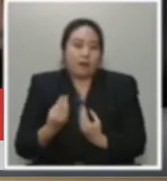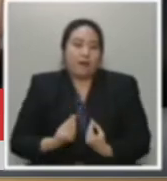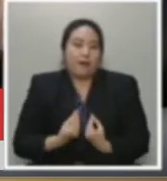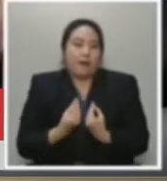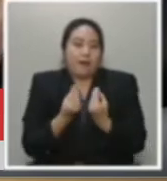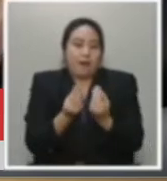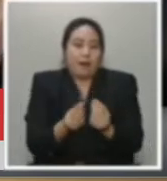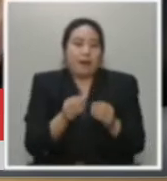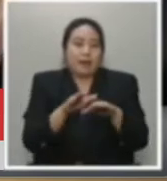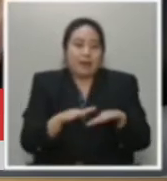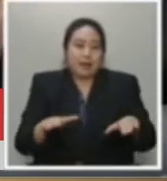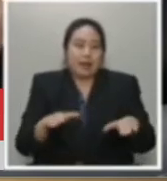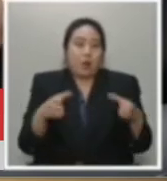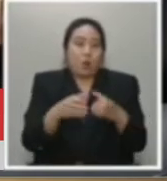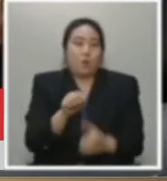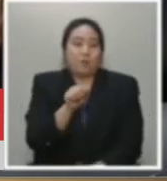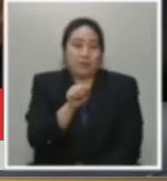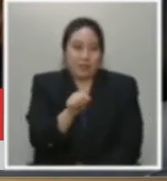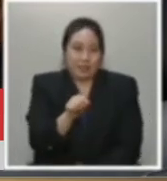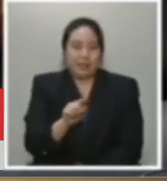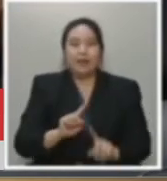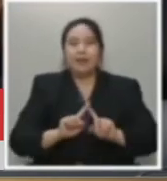มนี้แต่ดิฉันคิดว่า